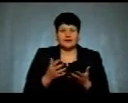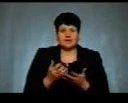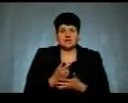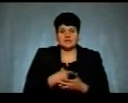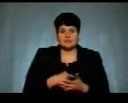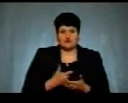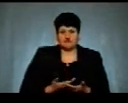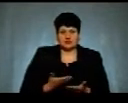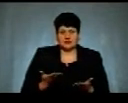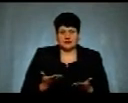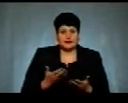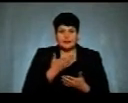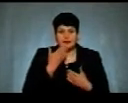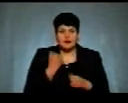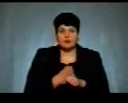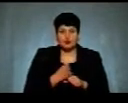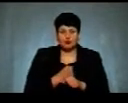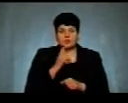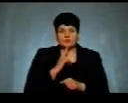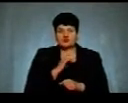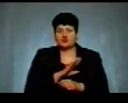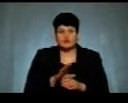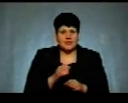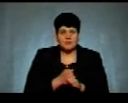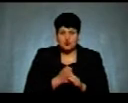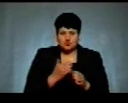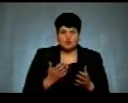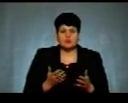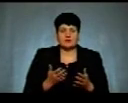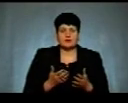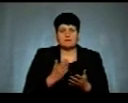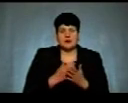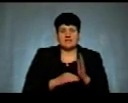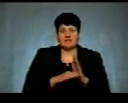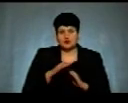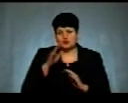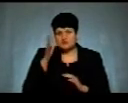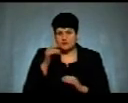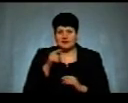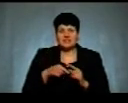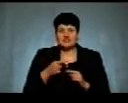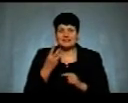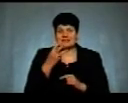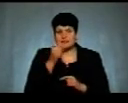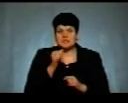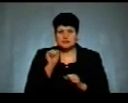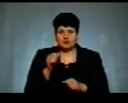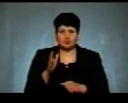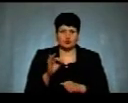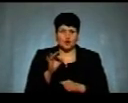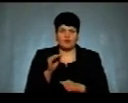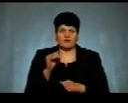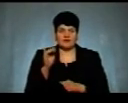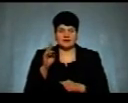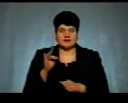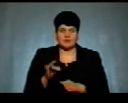житті, не має роботи або тимчасово не працює, має вищу освіту, вона через 3 місяці може стати офіцером при